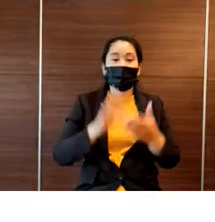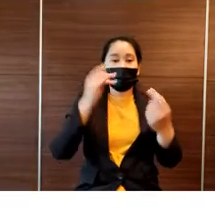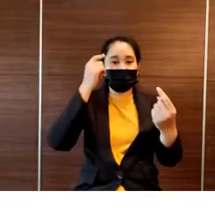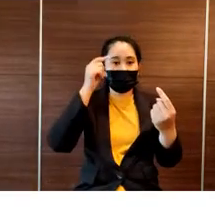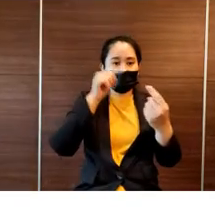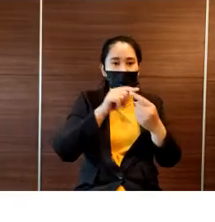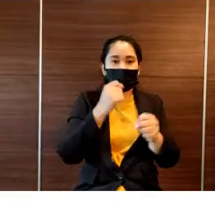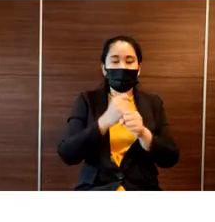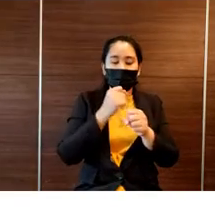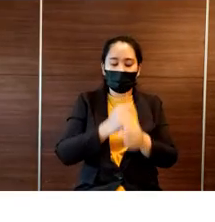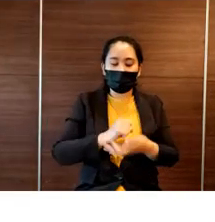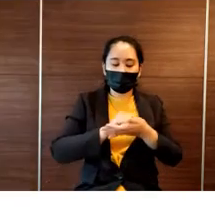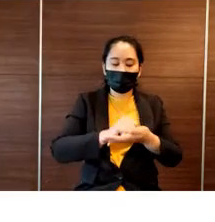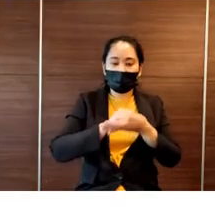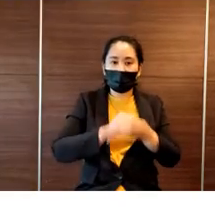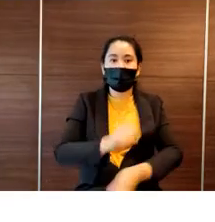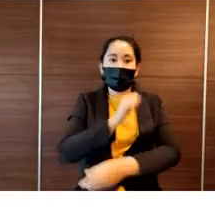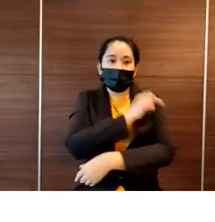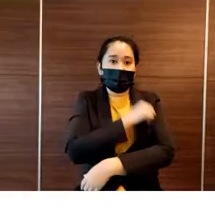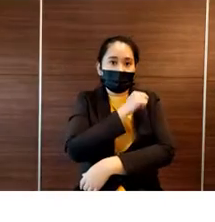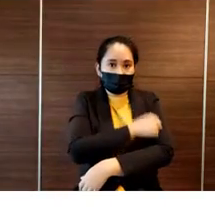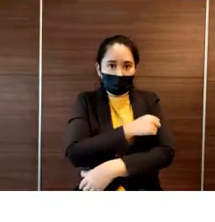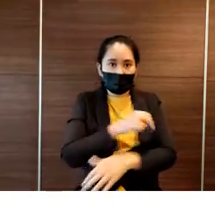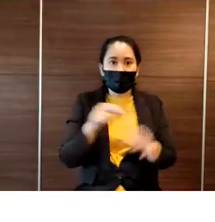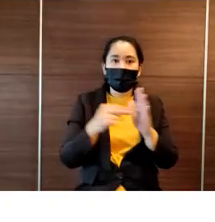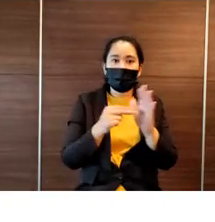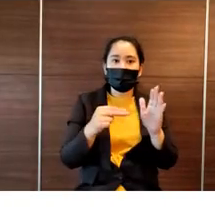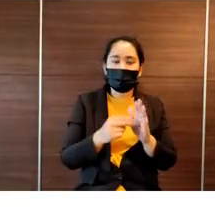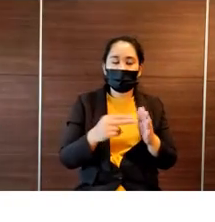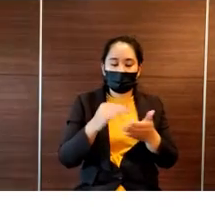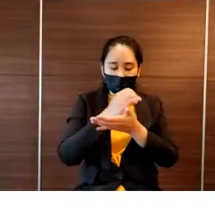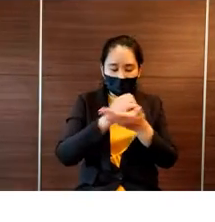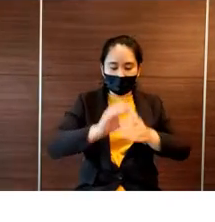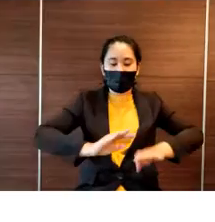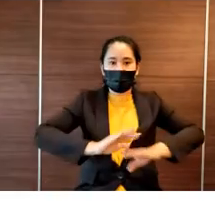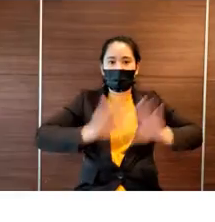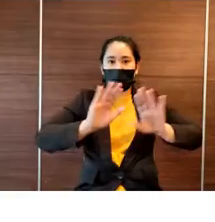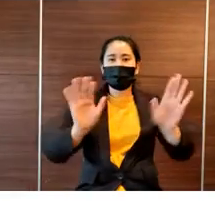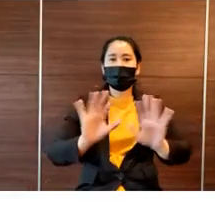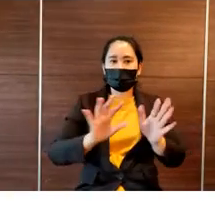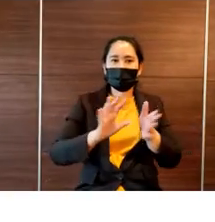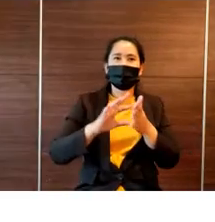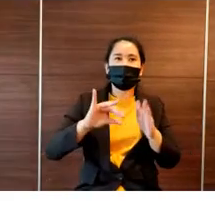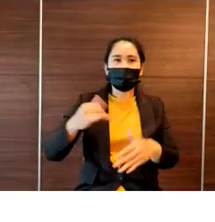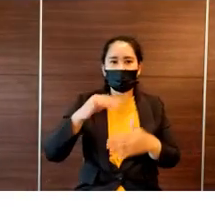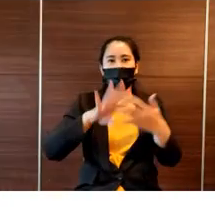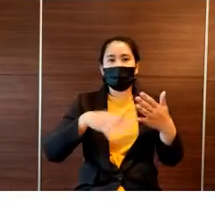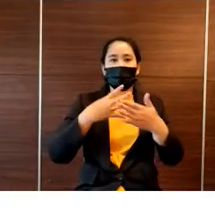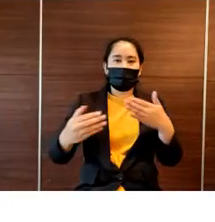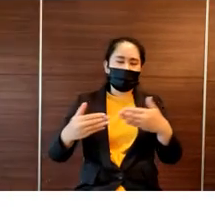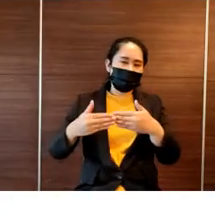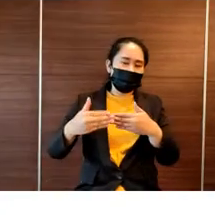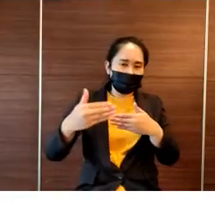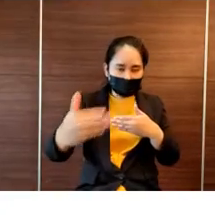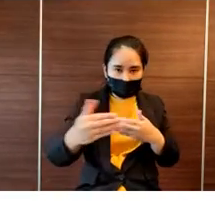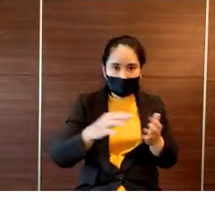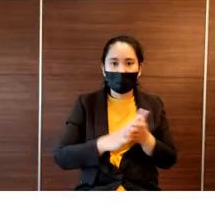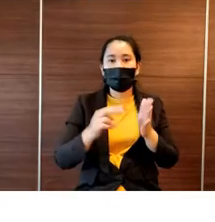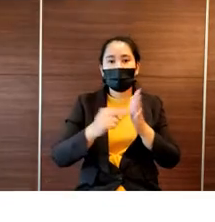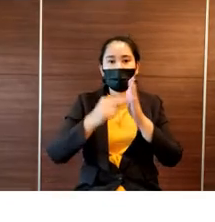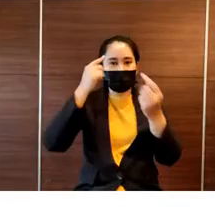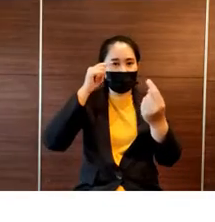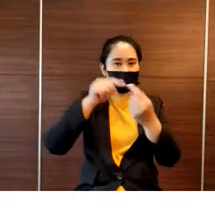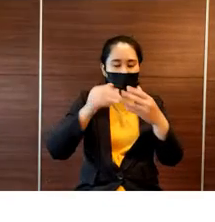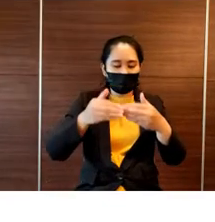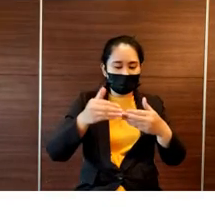ที่จะให้บริการทางด้านสุขภาพไม่น่าจะใช่เรื่องของการที่จะทำให้คนเลิกยาซึ่งอาจจริงๆแล้วมันอาจจะไกลมากเราจะหวังแบบเป้าไก